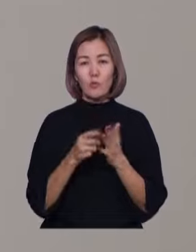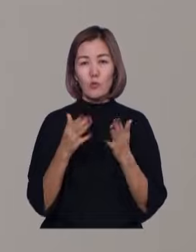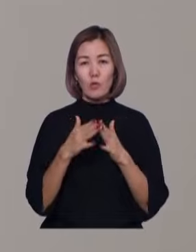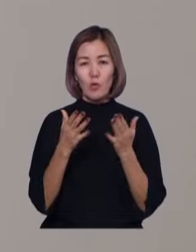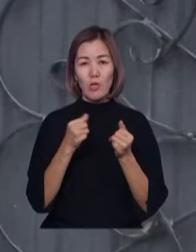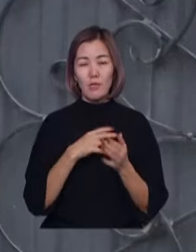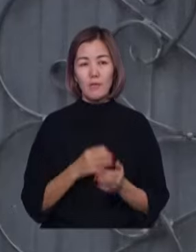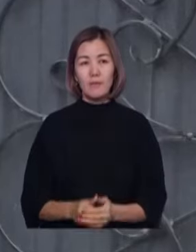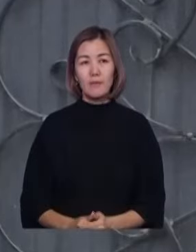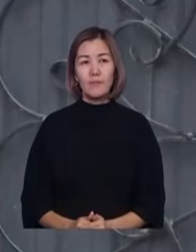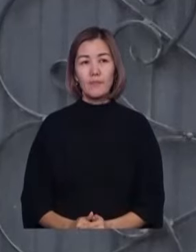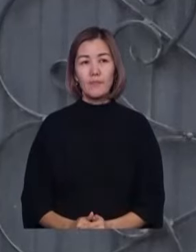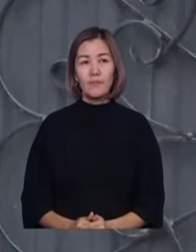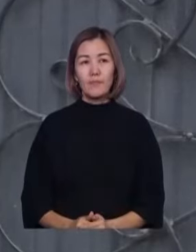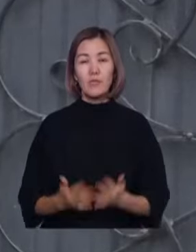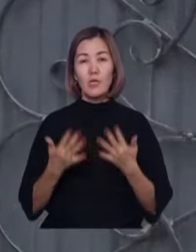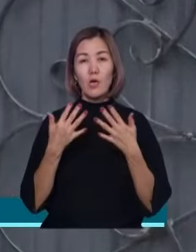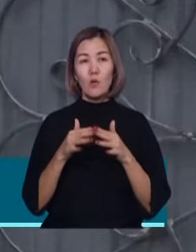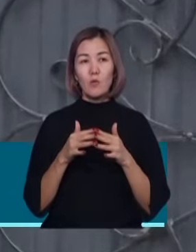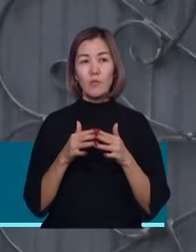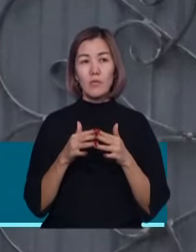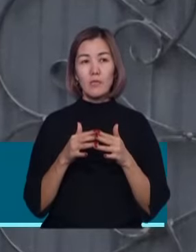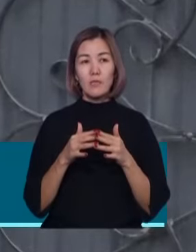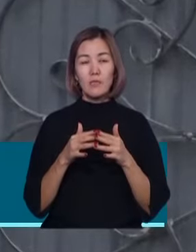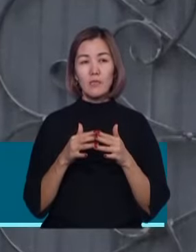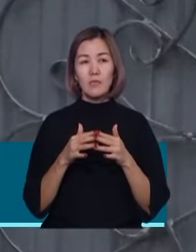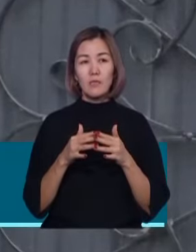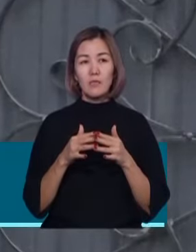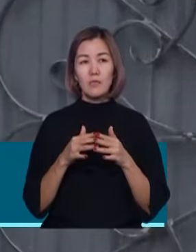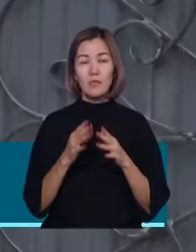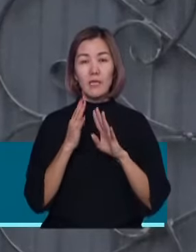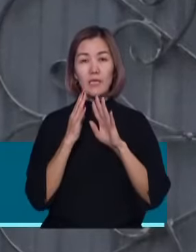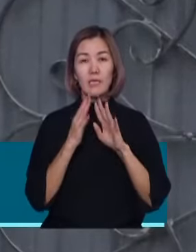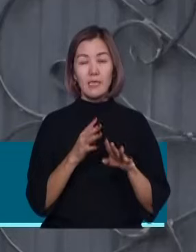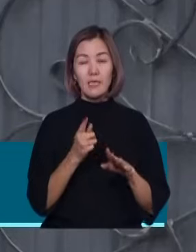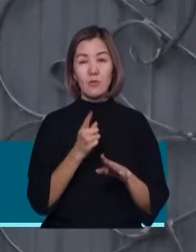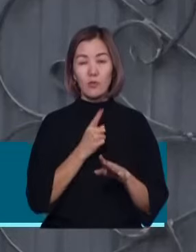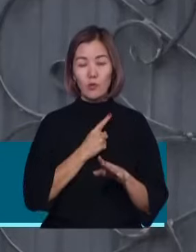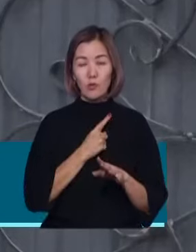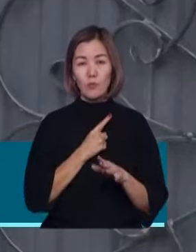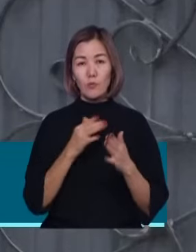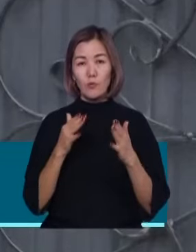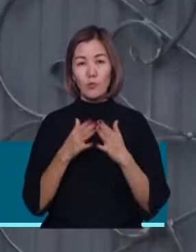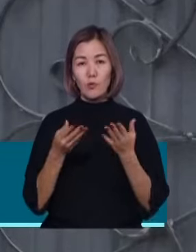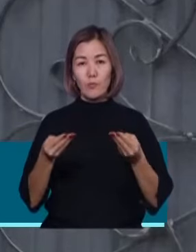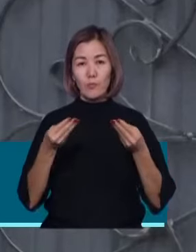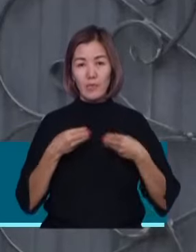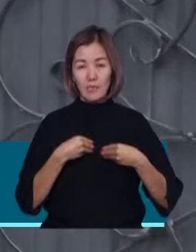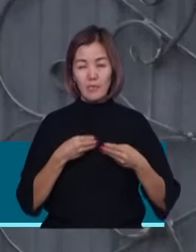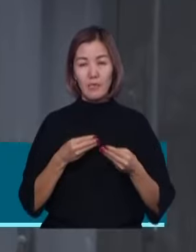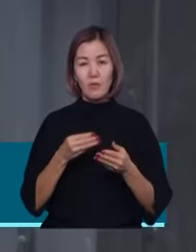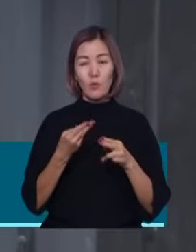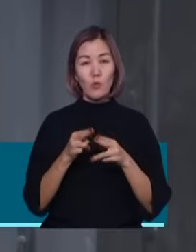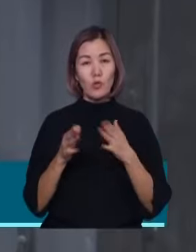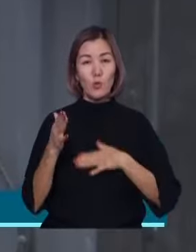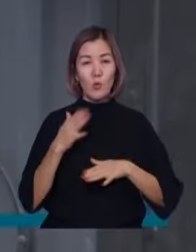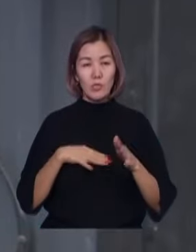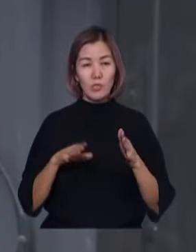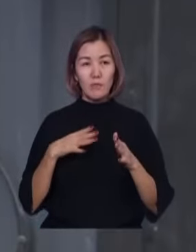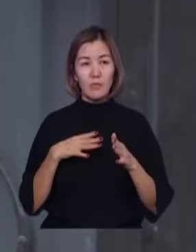қолы жетті. Ауылымнан өзіме кезегім келіп, үйімді беріп жатыр. Өте қуаныштымын.